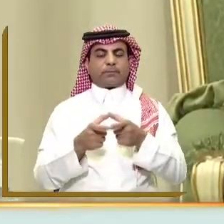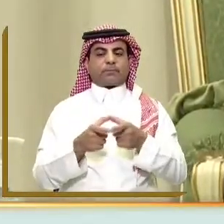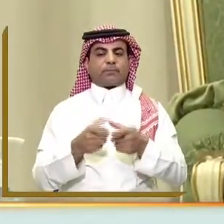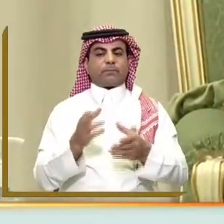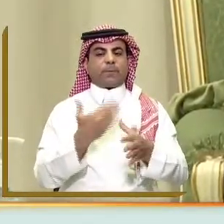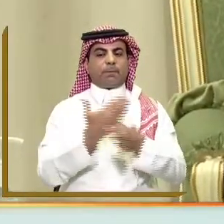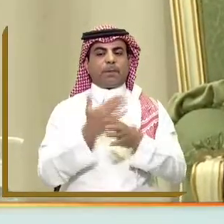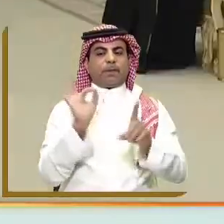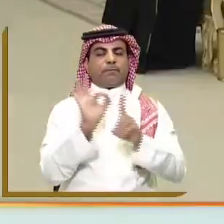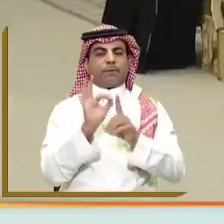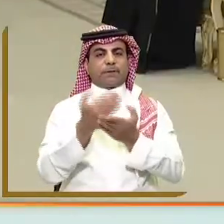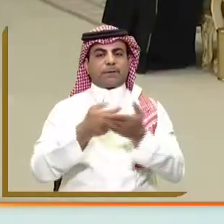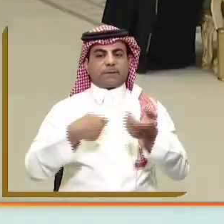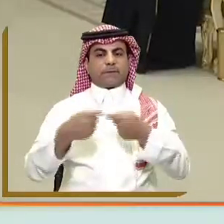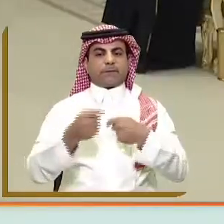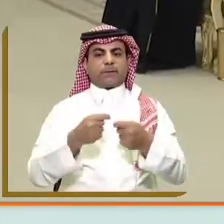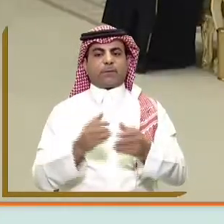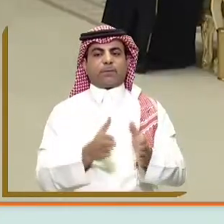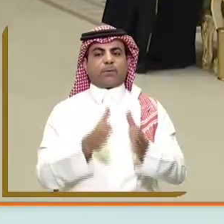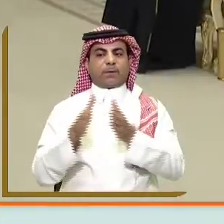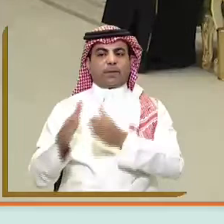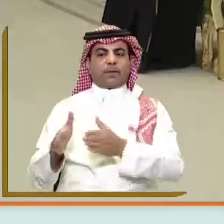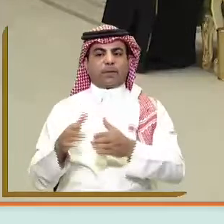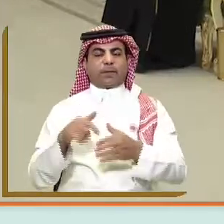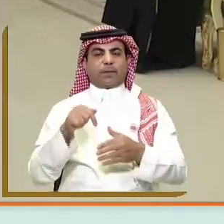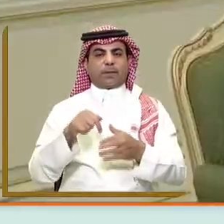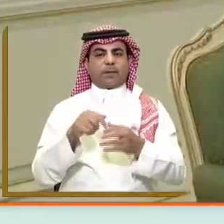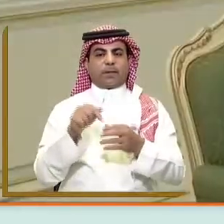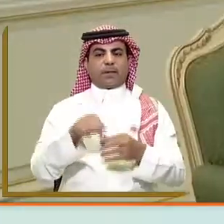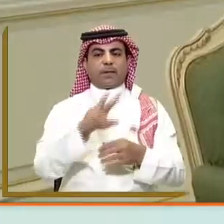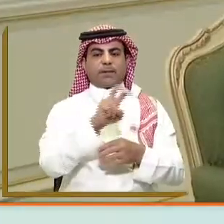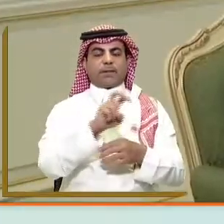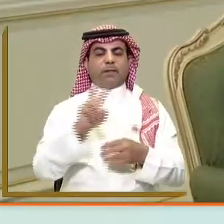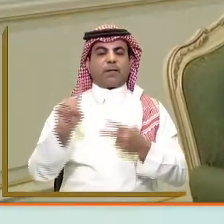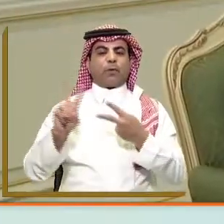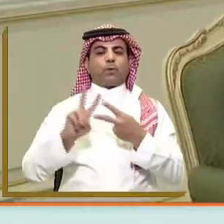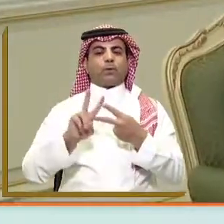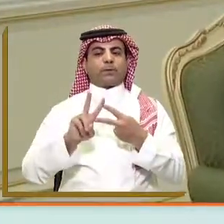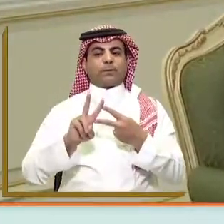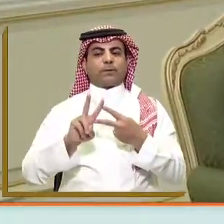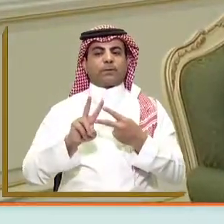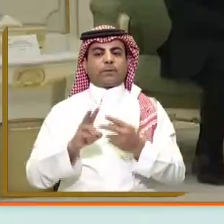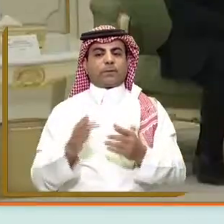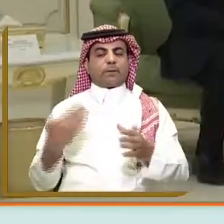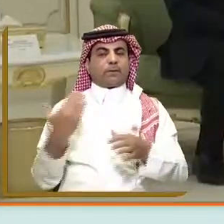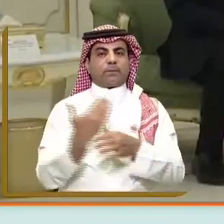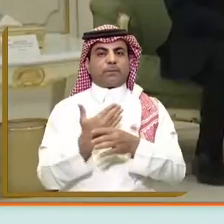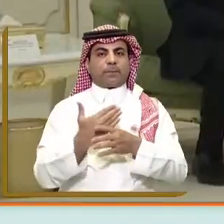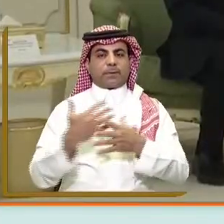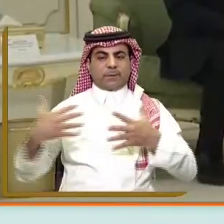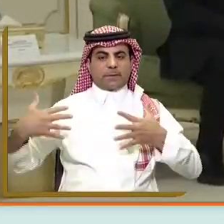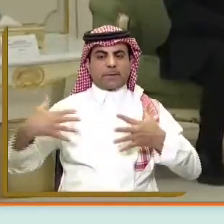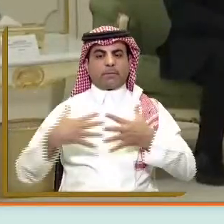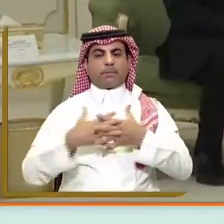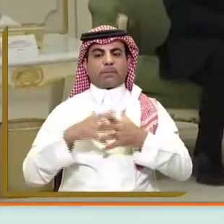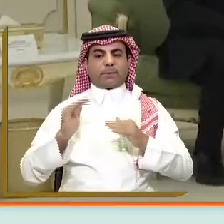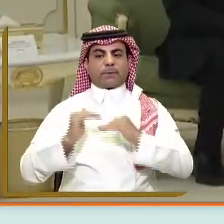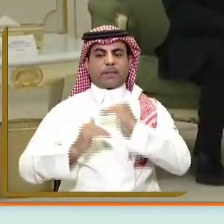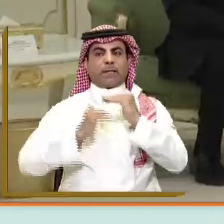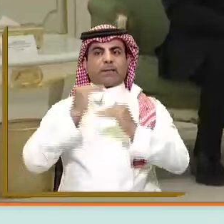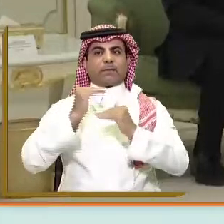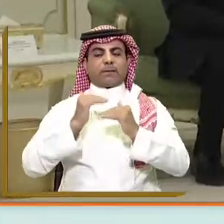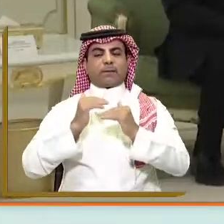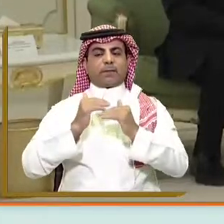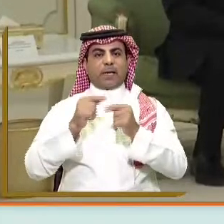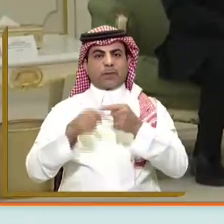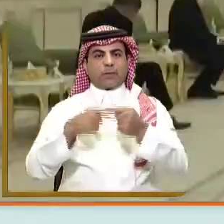البنغال للتعاون التقني والاقتصادي متعدد القطاعات هذا العام 2022، وأن ذلك سيسهم